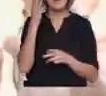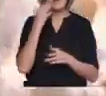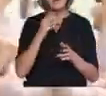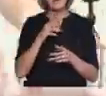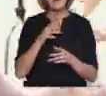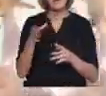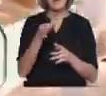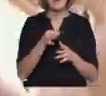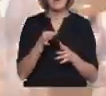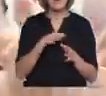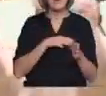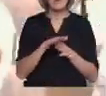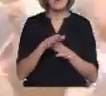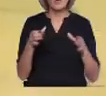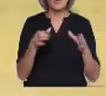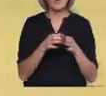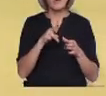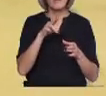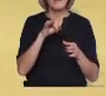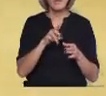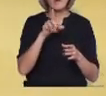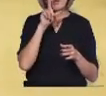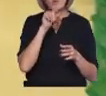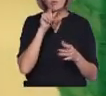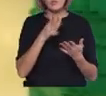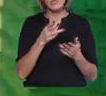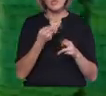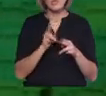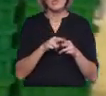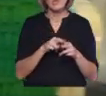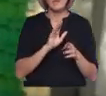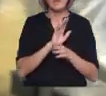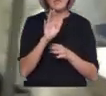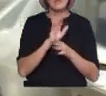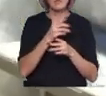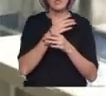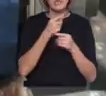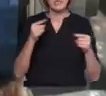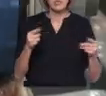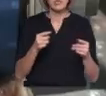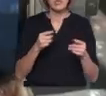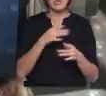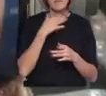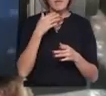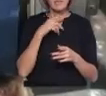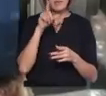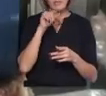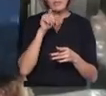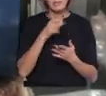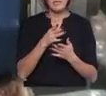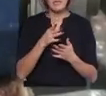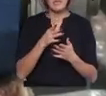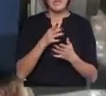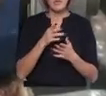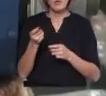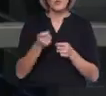Алматинской области пополнила компания «Примакус», специализирующаяся на производстве различной продукции из мяса птицы. По словам